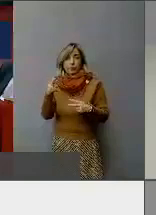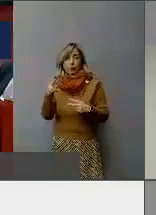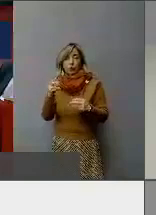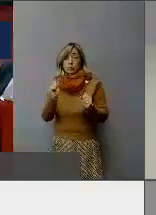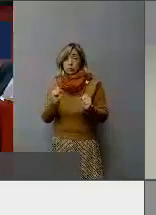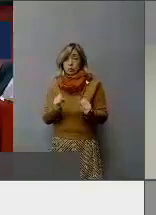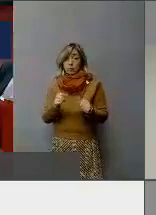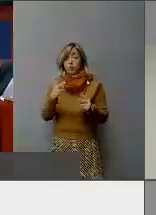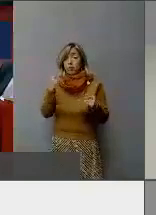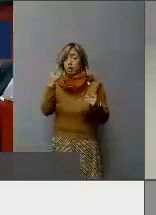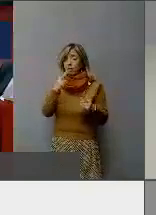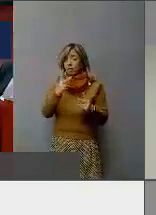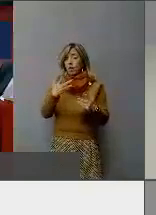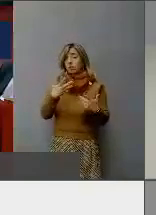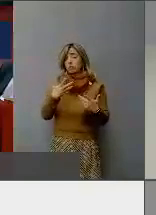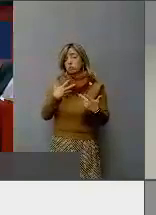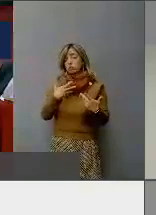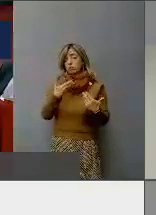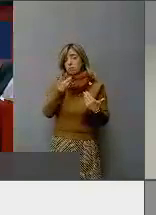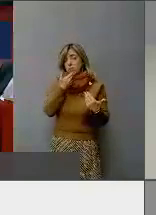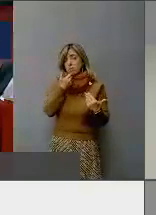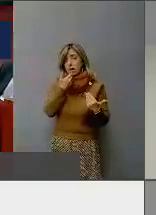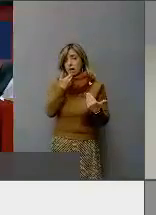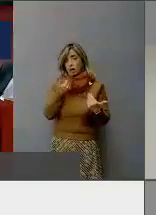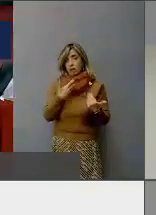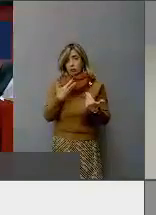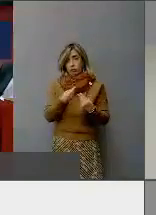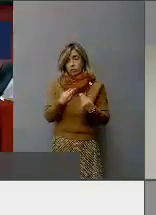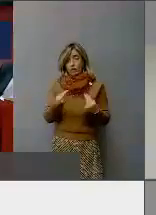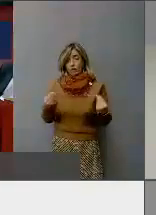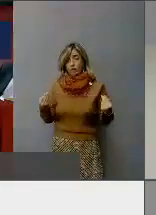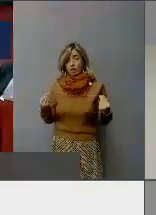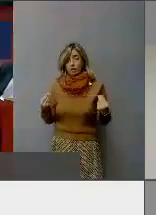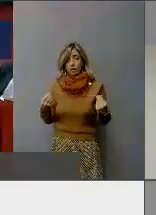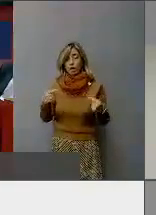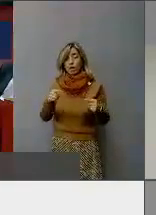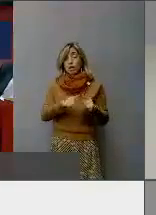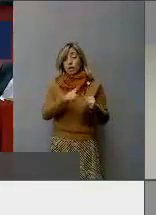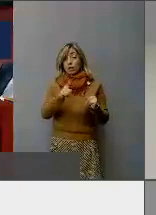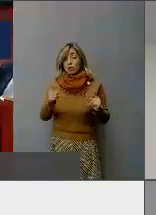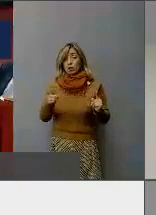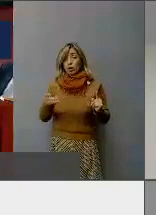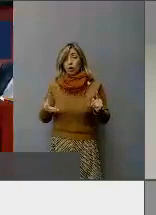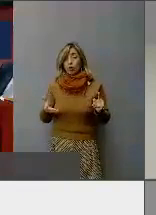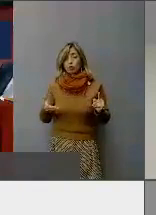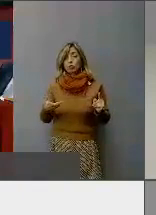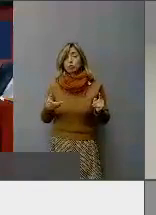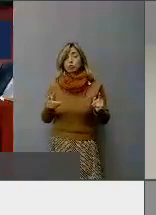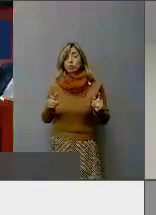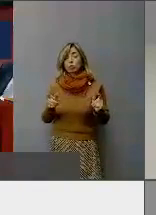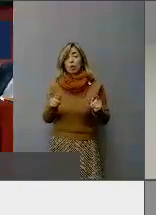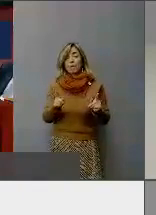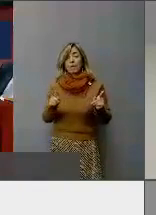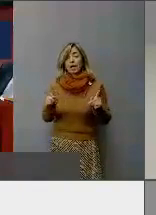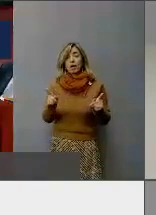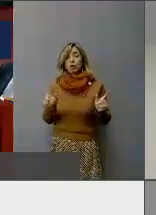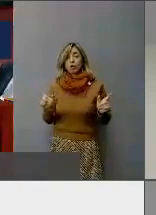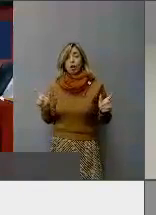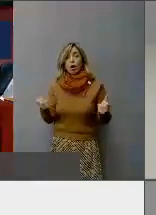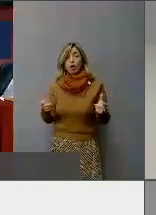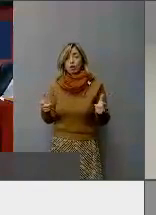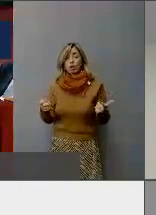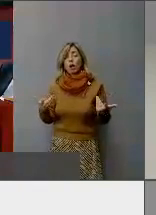molto difficile tra l'altro anche avere di se oggi complesso è stato complesso nel periodo di lock town per la mancanza difficoltà di accesso ai servizi